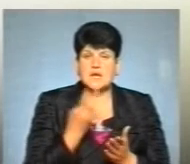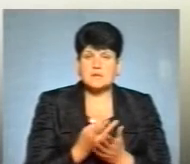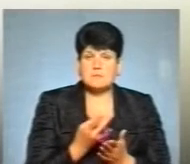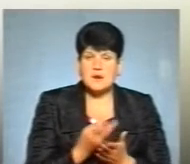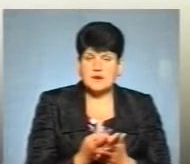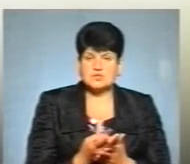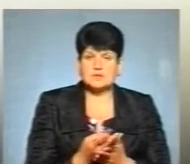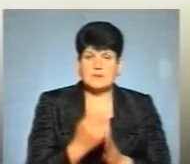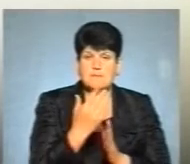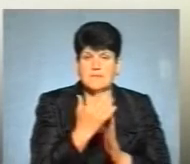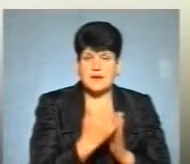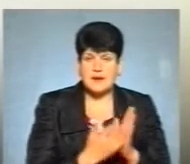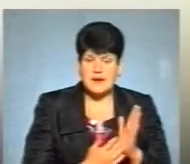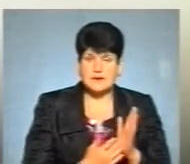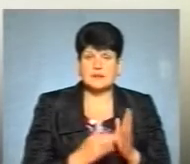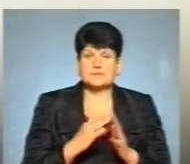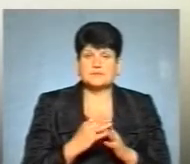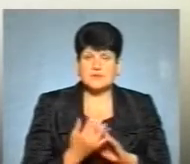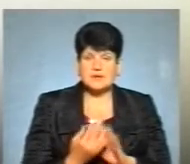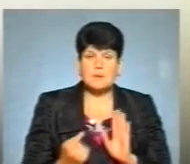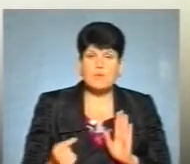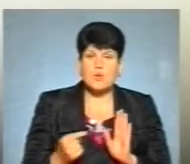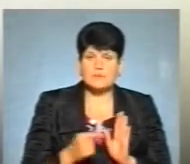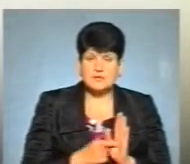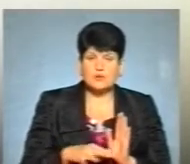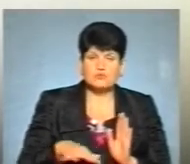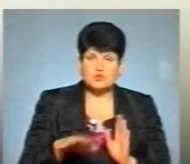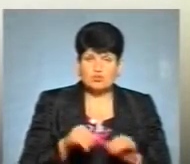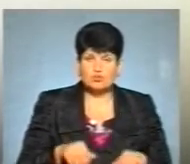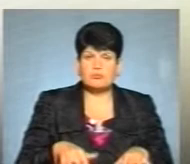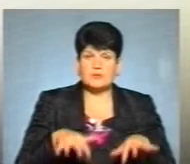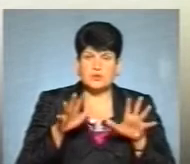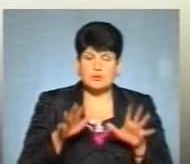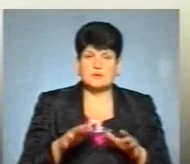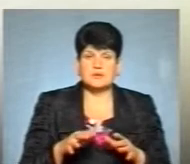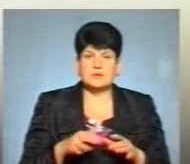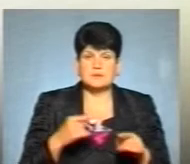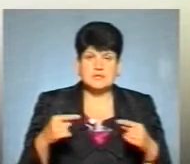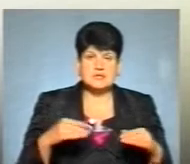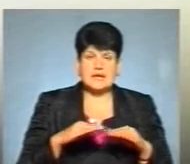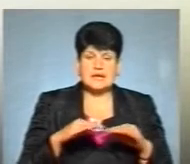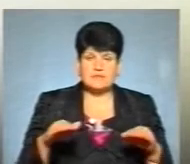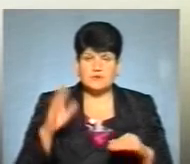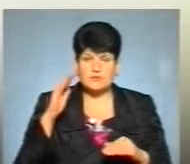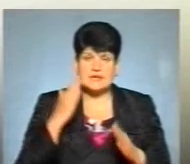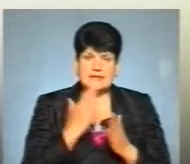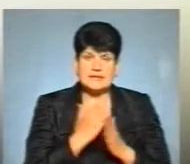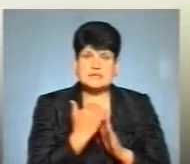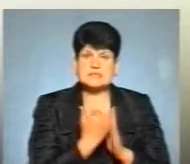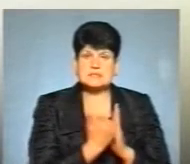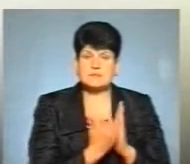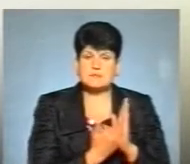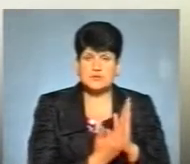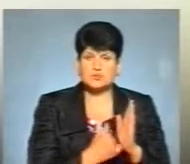є перелік тих населених пунктів, які попадають в зону підтоплення при тому чи іншому рівні води. Є список, в нас є